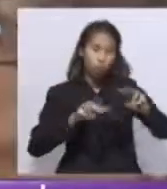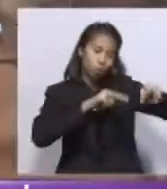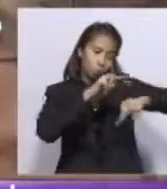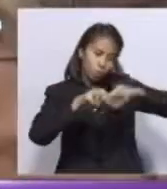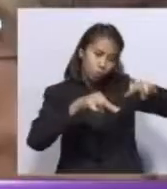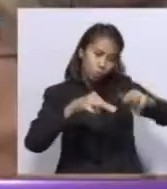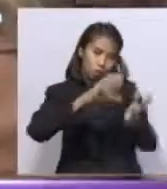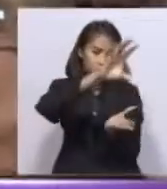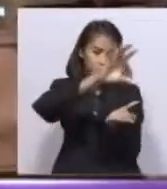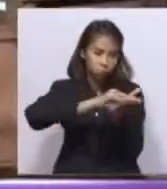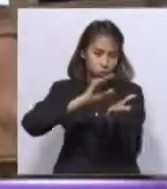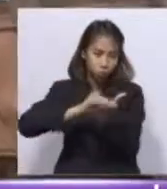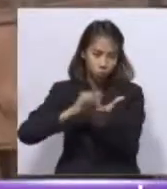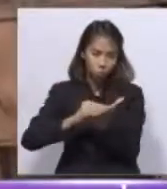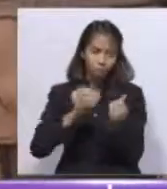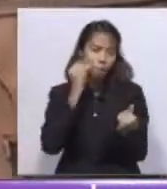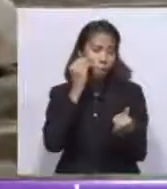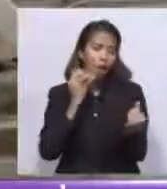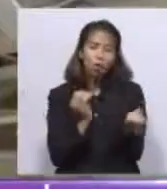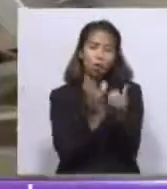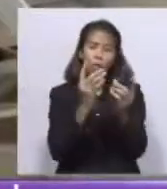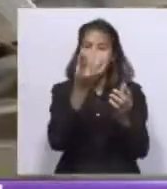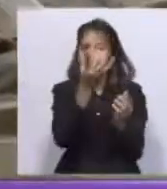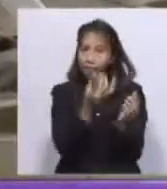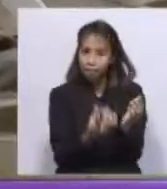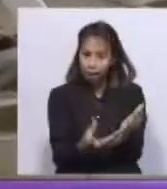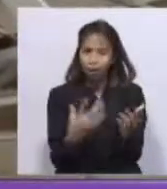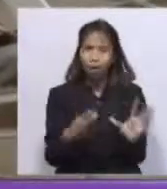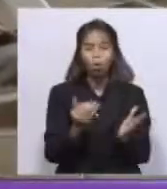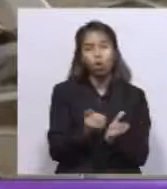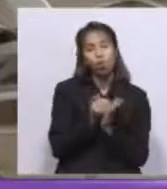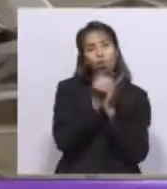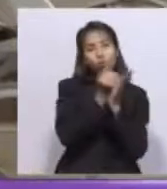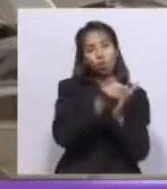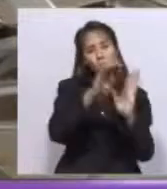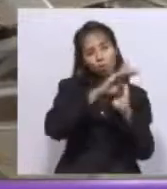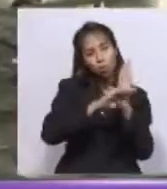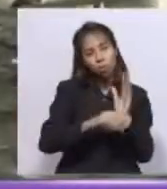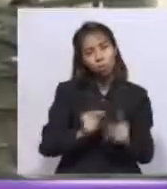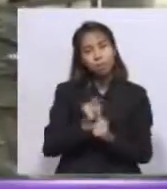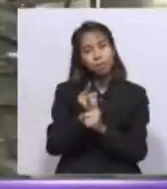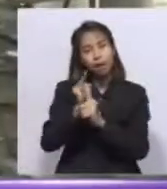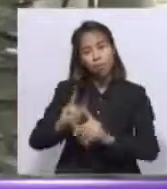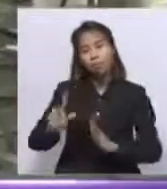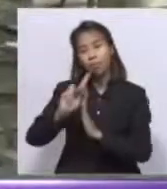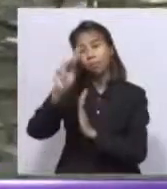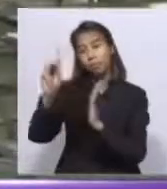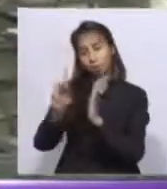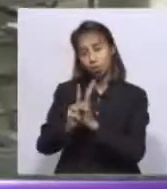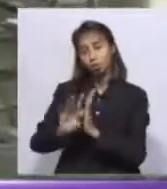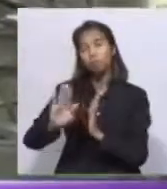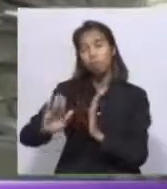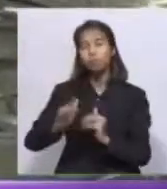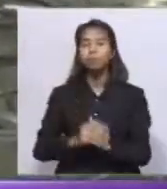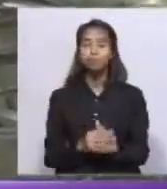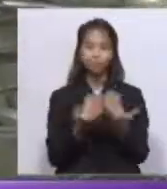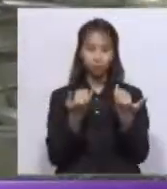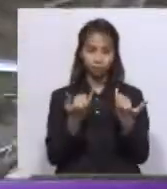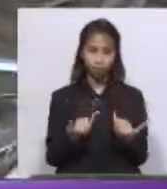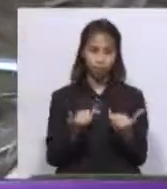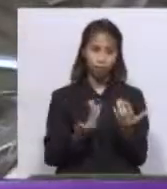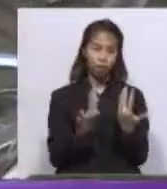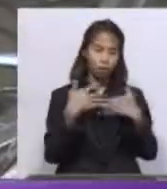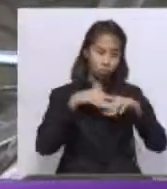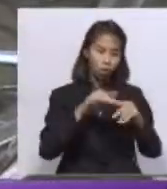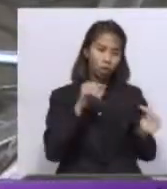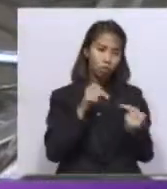วจและจัดทำบัญชีข้อมูลความเสียหายเพื่อดำเนินการช่วยเหลือตามระเบียบกระทรวงการคลังต่อไปขณะเดียวกันได้ประสานจังหวัดศูนย์ป้